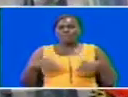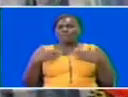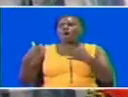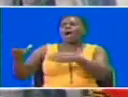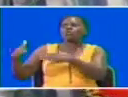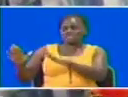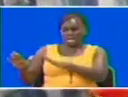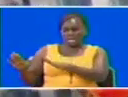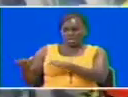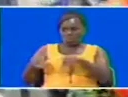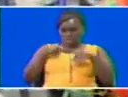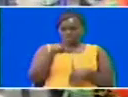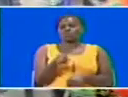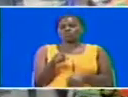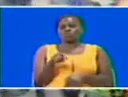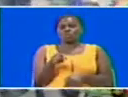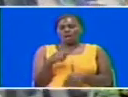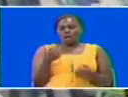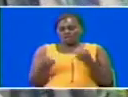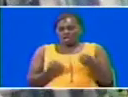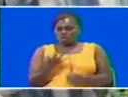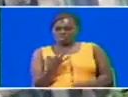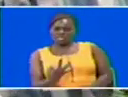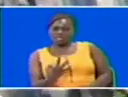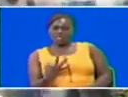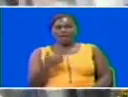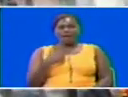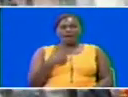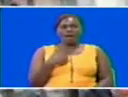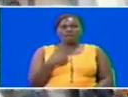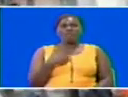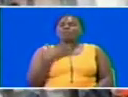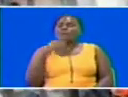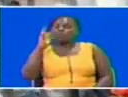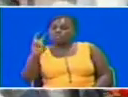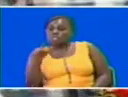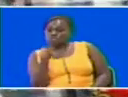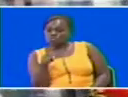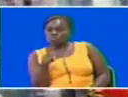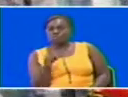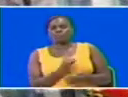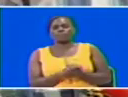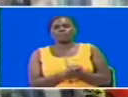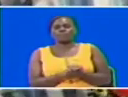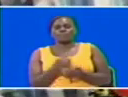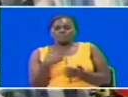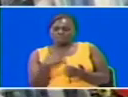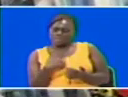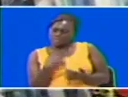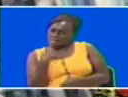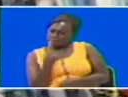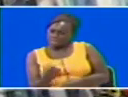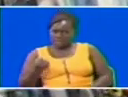nje, wako na magari matatu, wanasema wanataka kuniona. Na